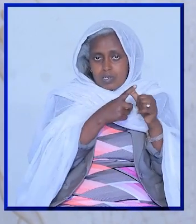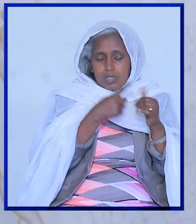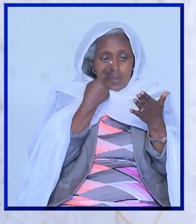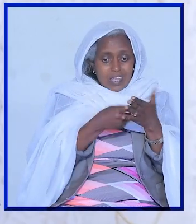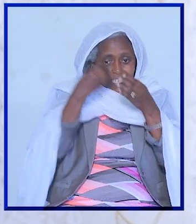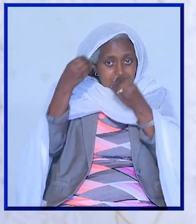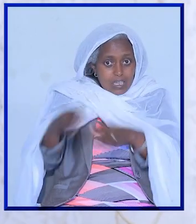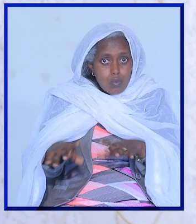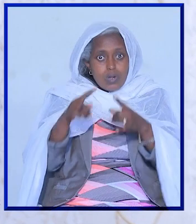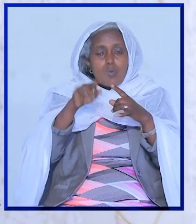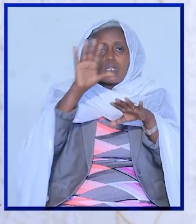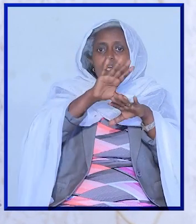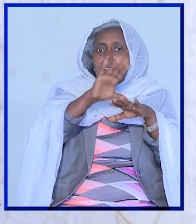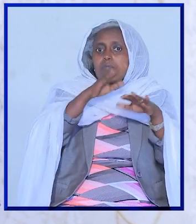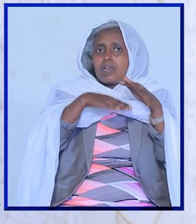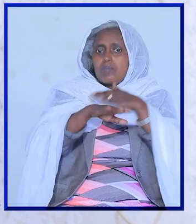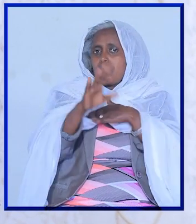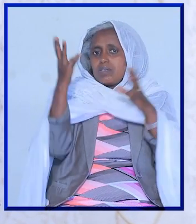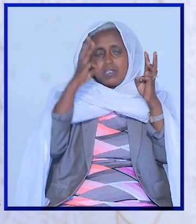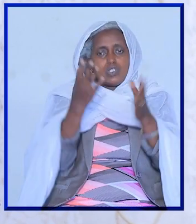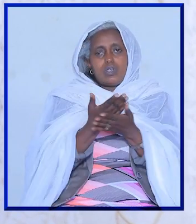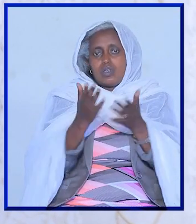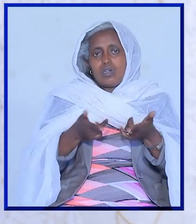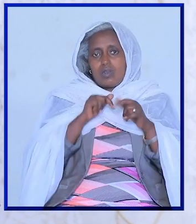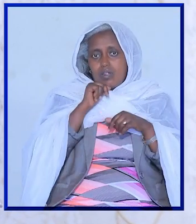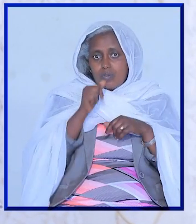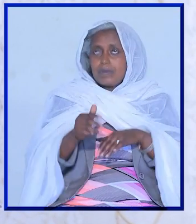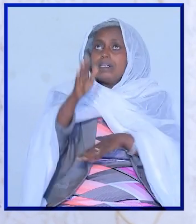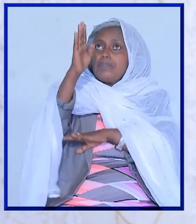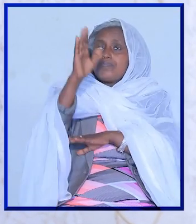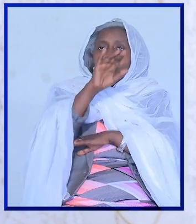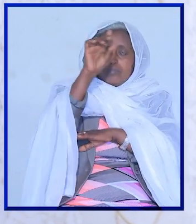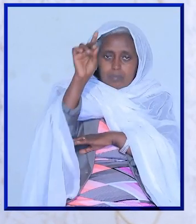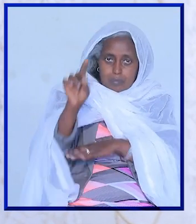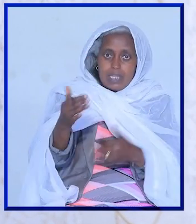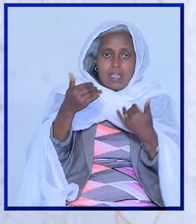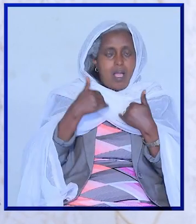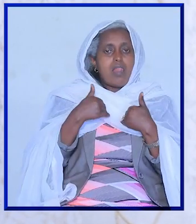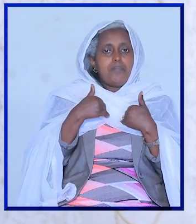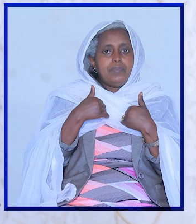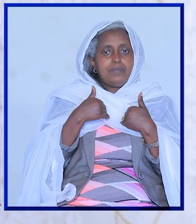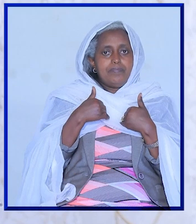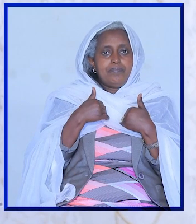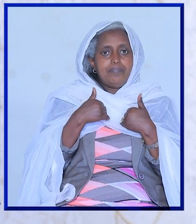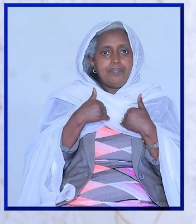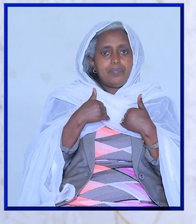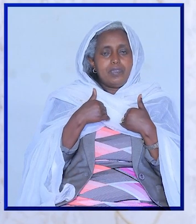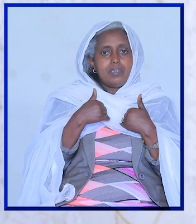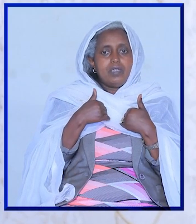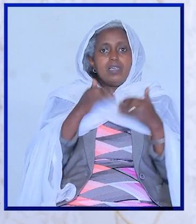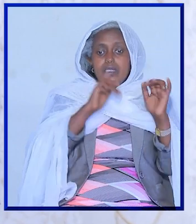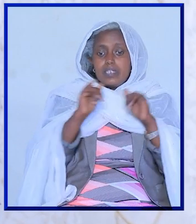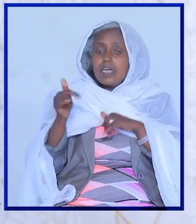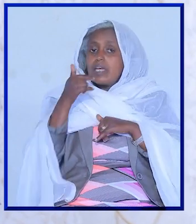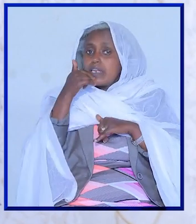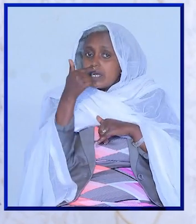ያንን ከተው ወደ ገዳም ለመግባት የሚያስቸግረን ነገር አይኖርም። እግዚአብሔርን መጠየቅ እንዳለ ሆኖ ማለት ነው።